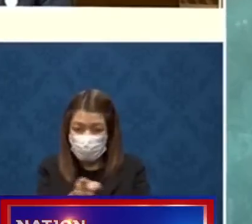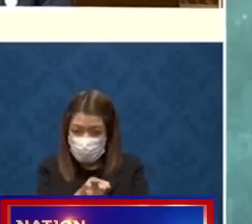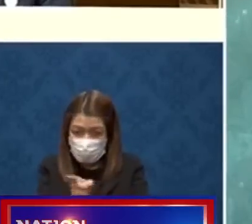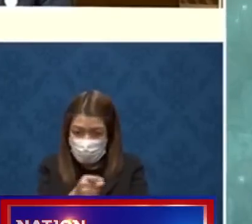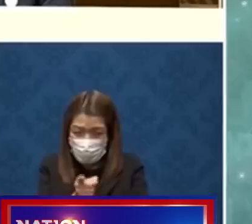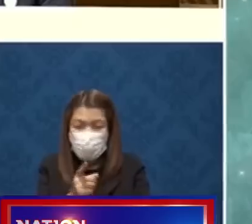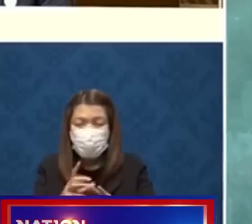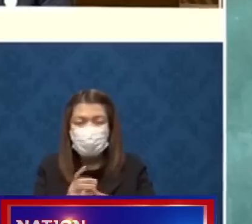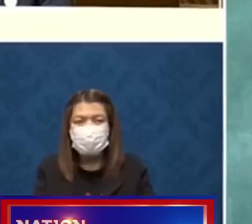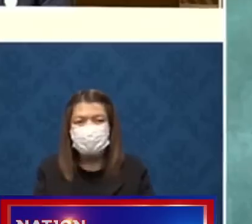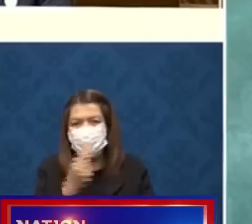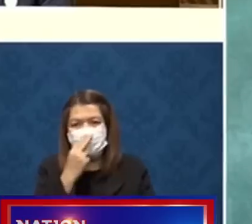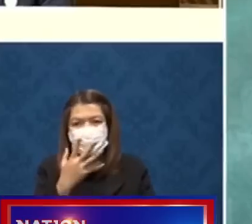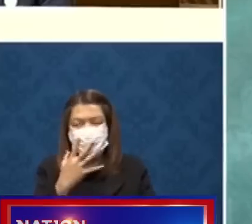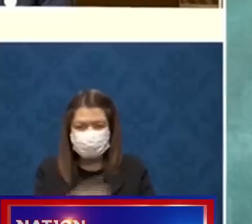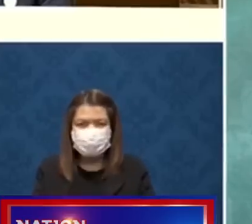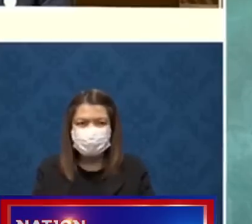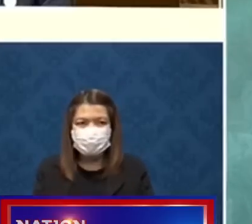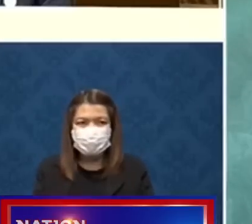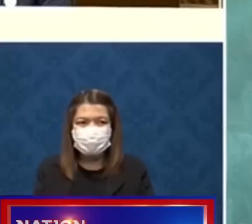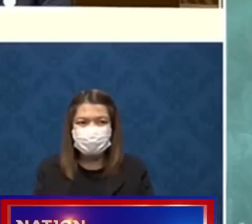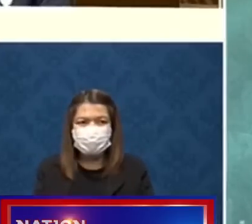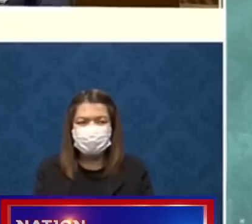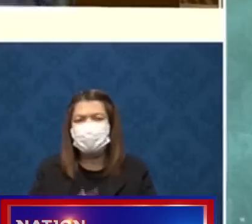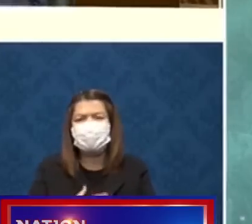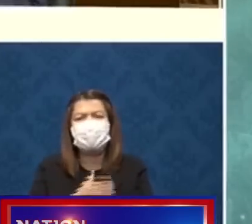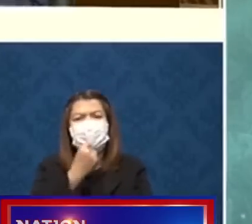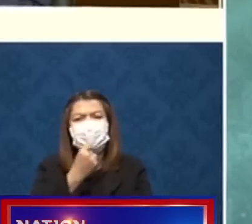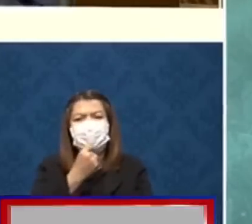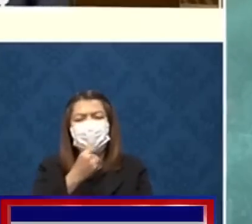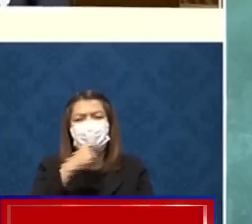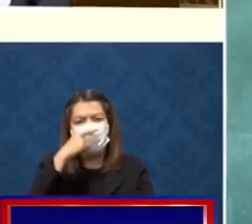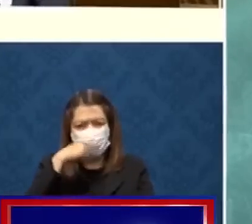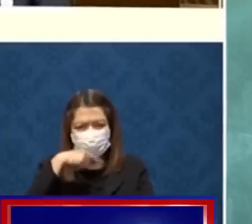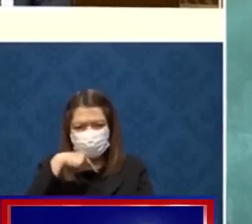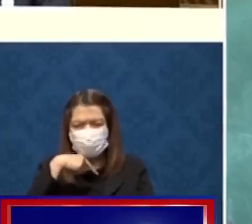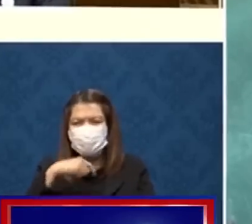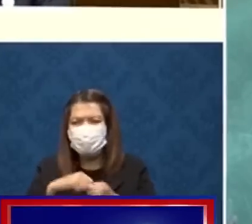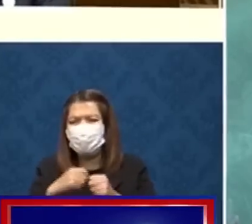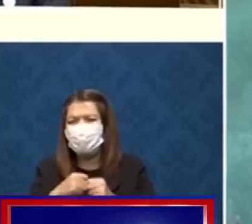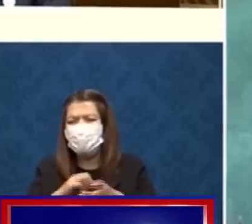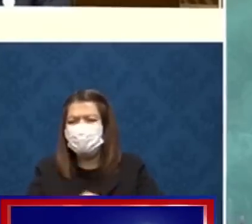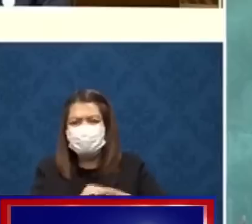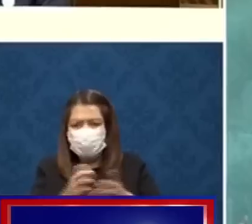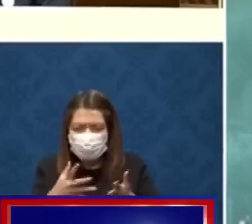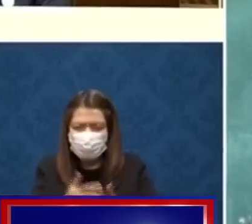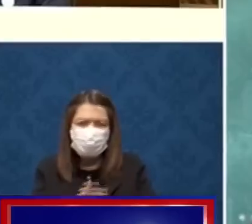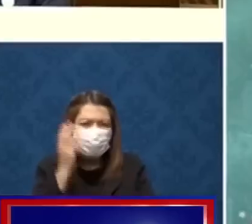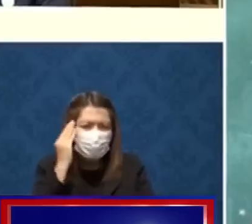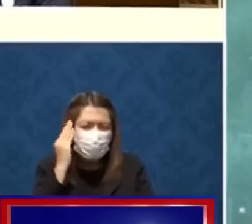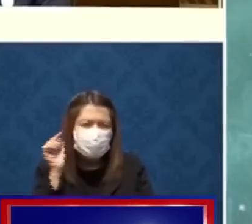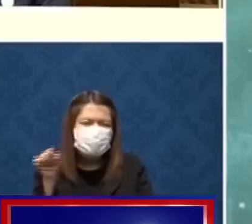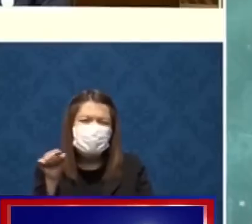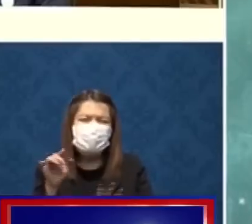านครับแล้วที่ออกมายึดอำนาจก็เนื่องจากคนไทยแตกแยกและผมคิดว่าเมื่อกี้ฟังไปฟังมาเหมือนกับว่า